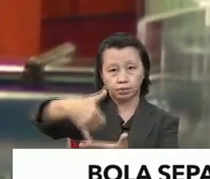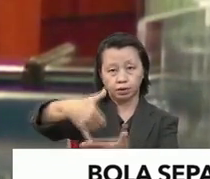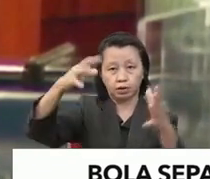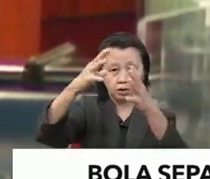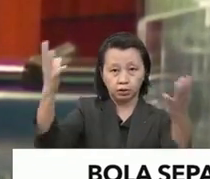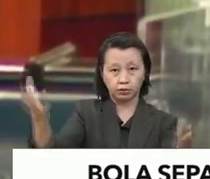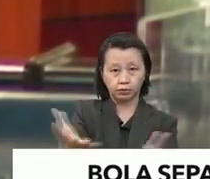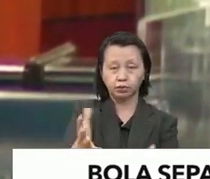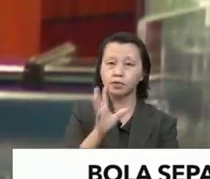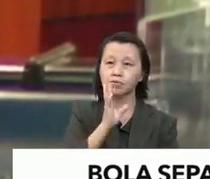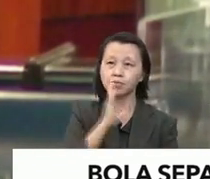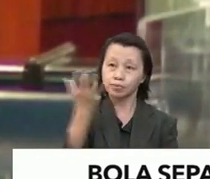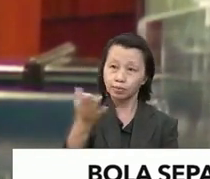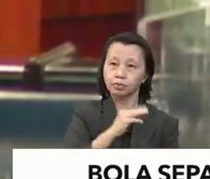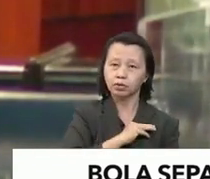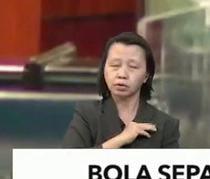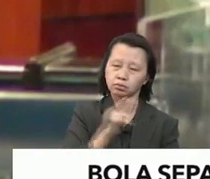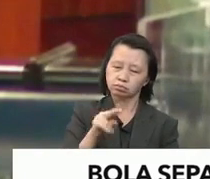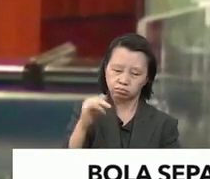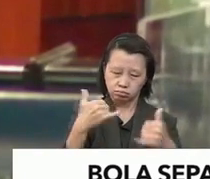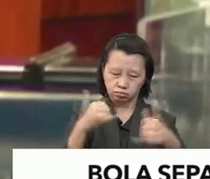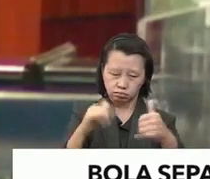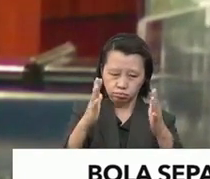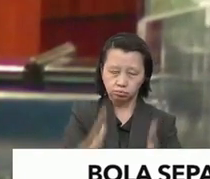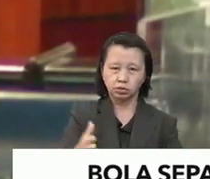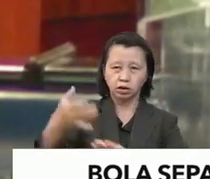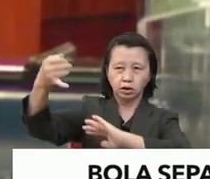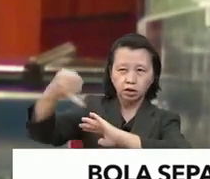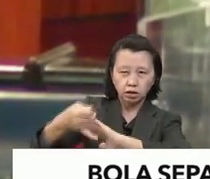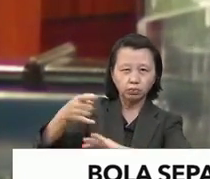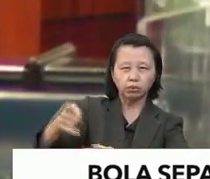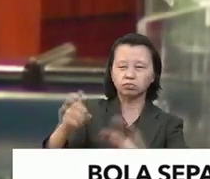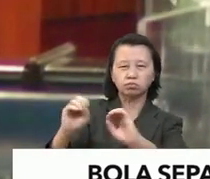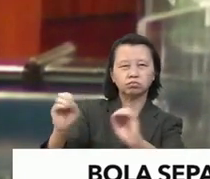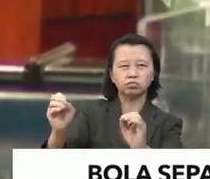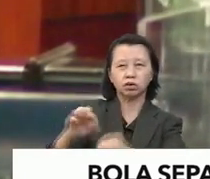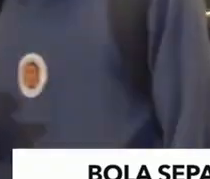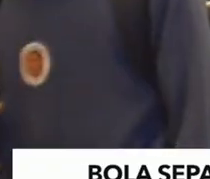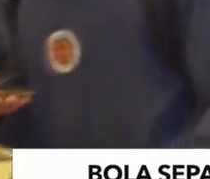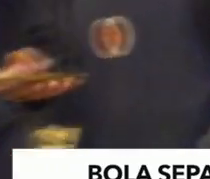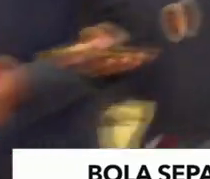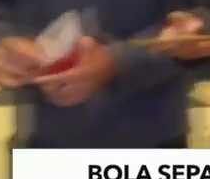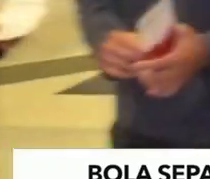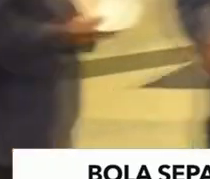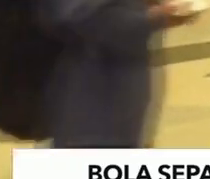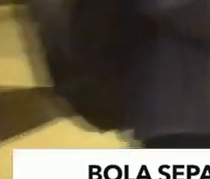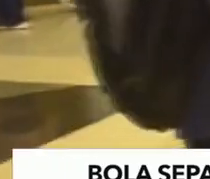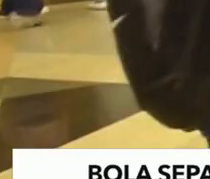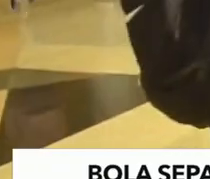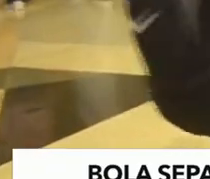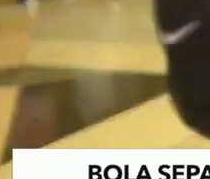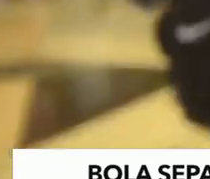mengawal tindakan menaturalisasi pemain bolasepak sebagai pemain kebangsaan di negara ini mengulas lanjut